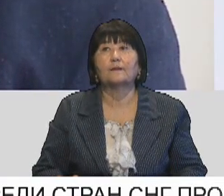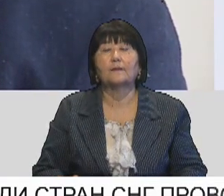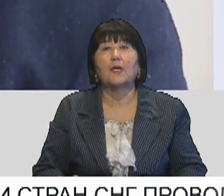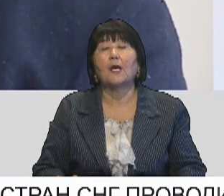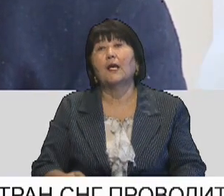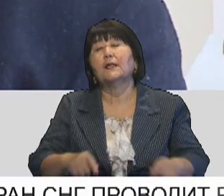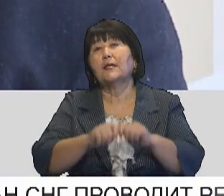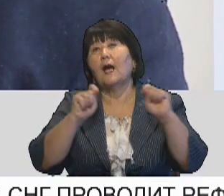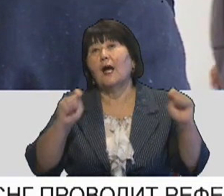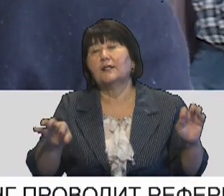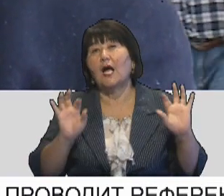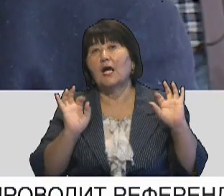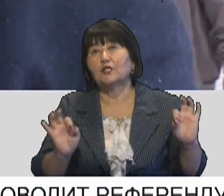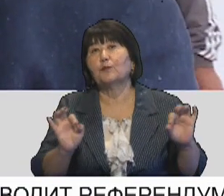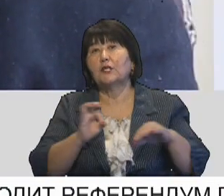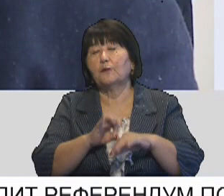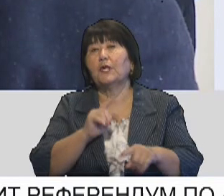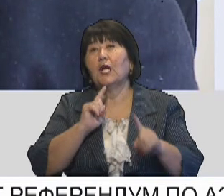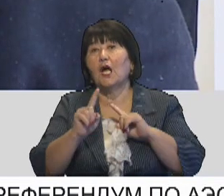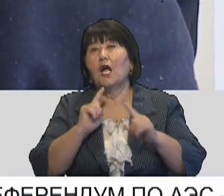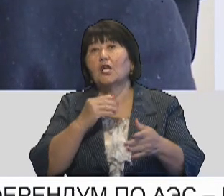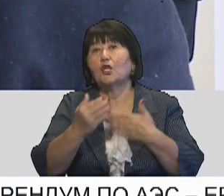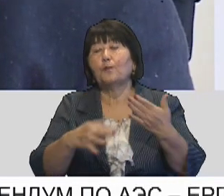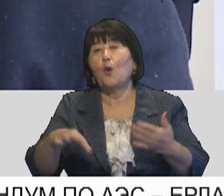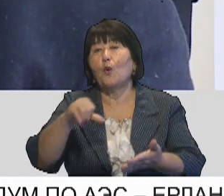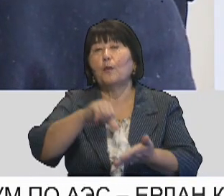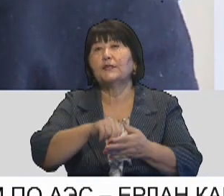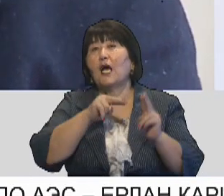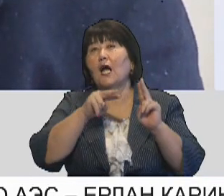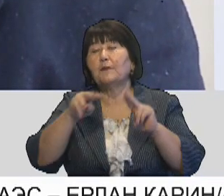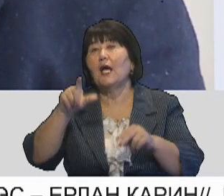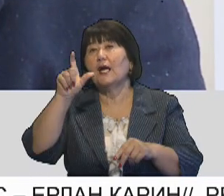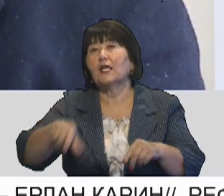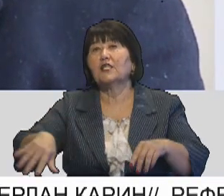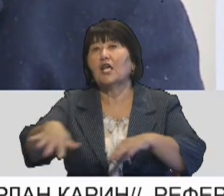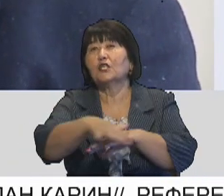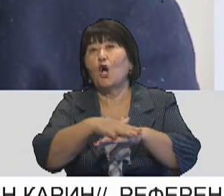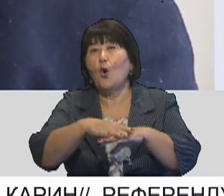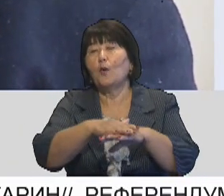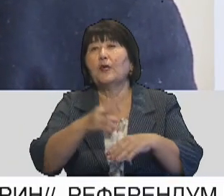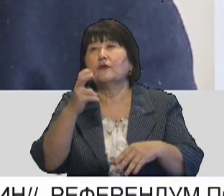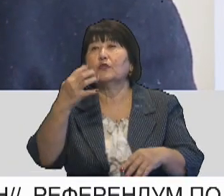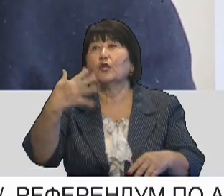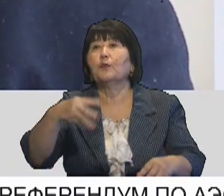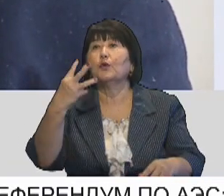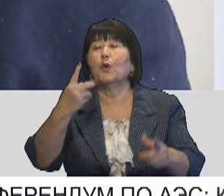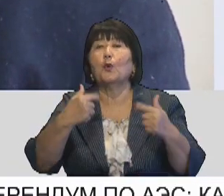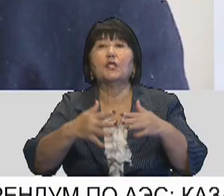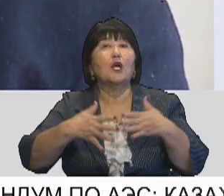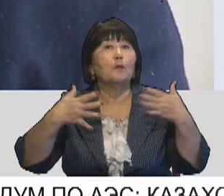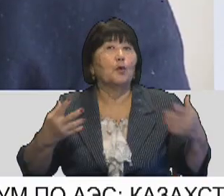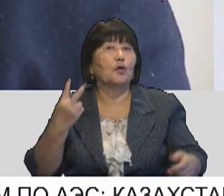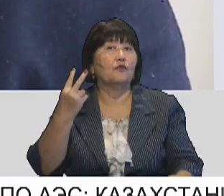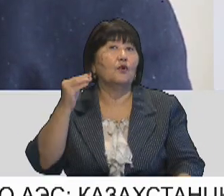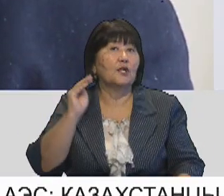За открытостью и справедливым проведением референдума в области наблюдают представители гражданского общества и на 253 участках свыше